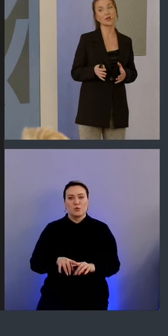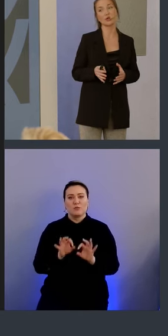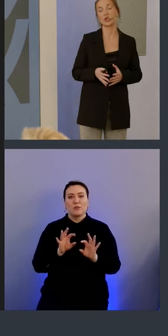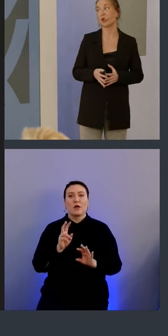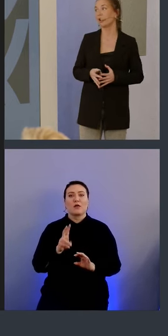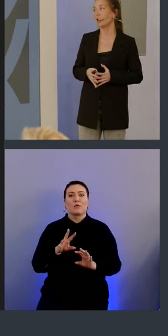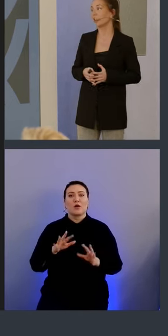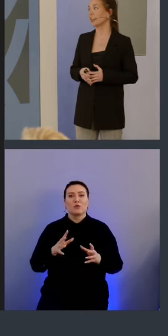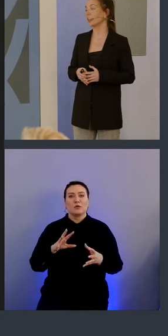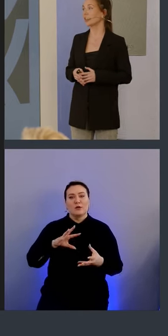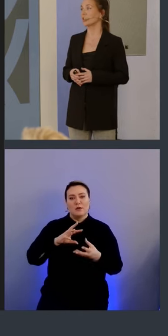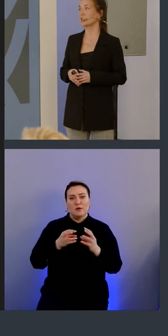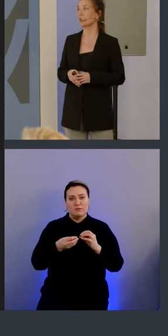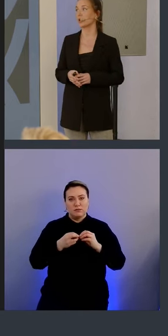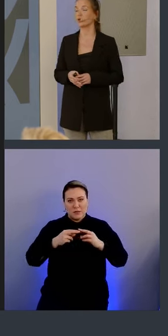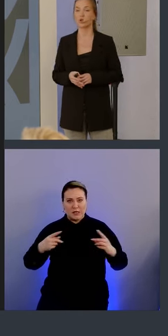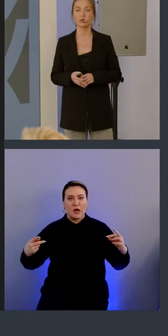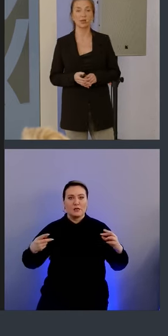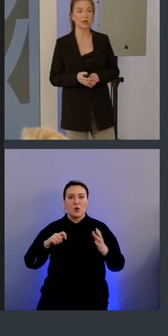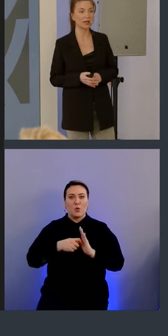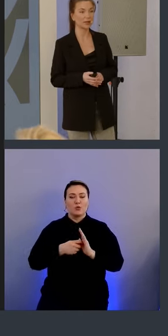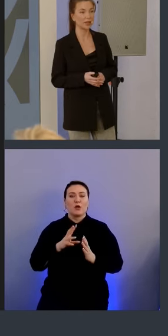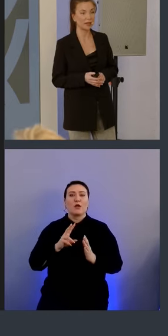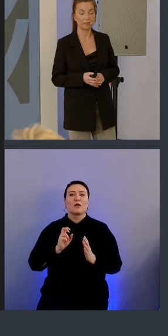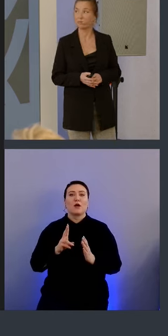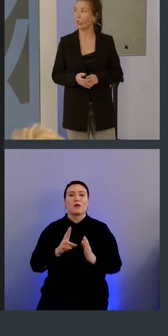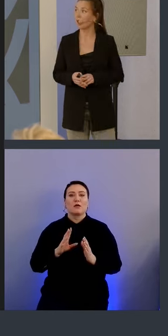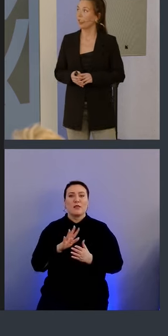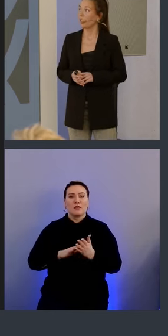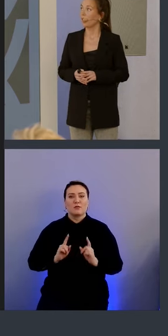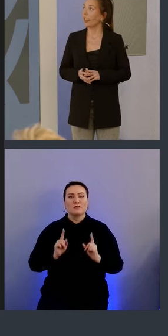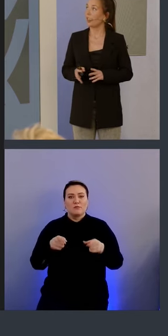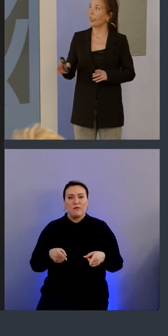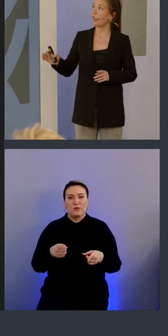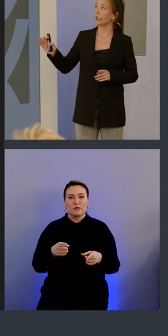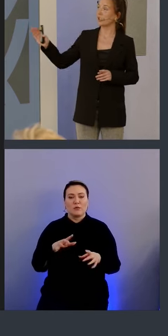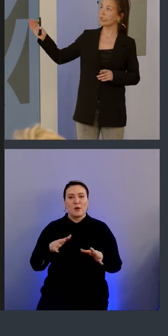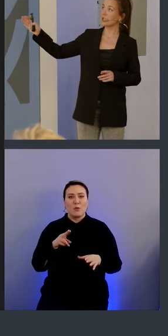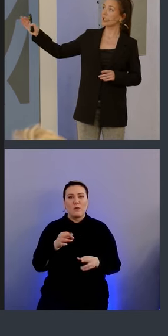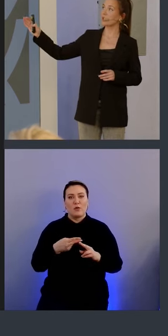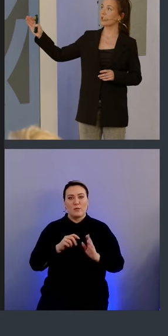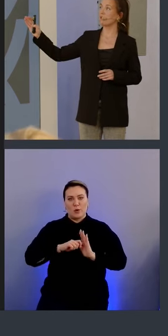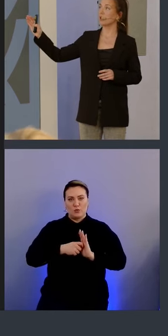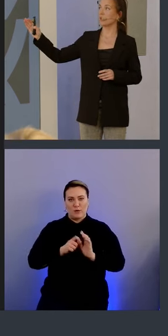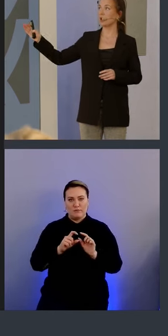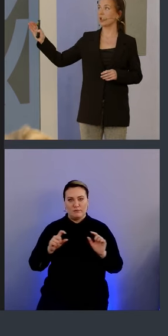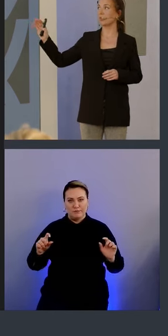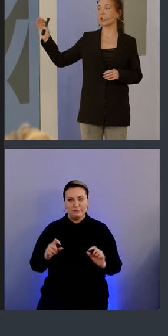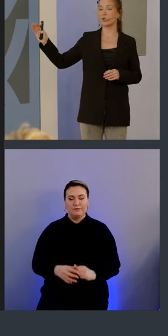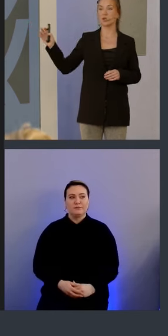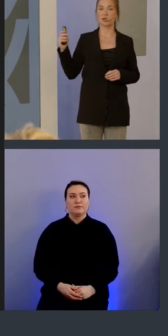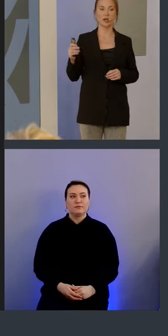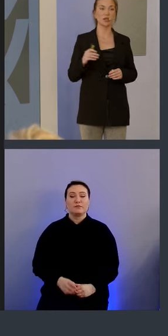генерация наших ключей и как происходит последующая аутентификация по ним. На данном слайде представлен